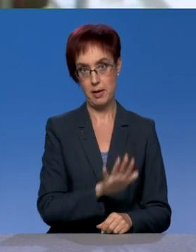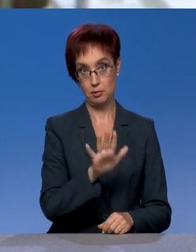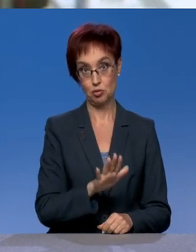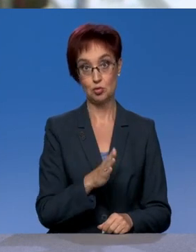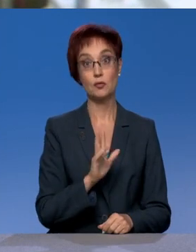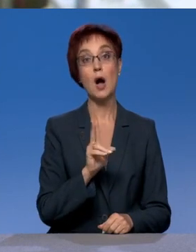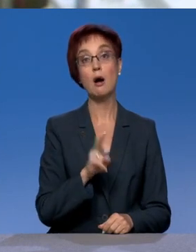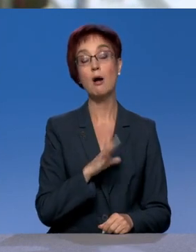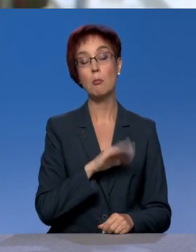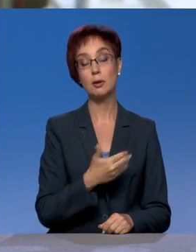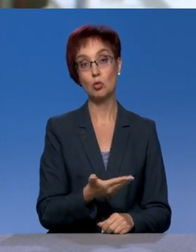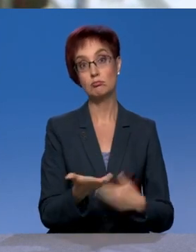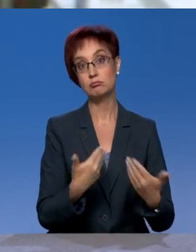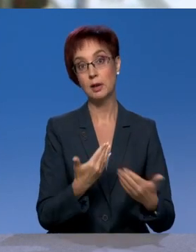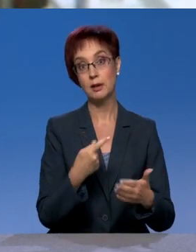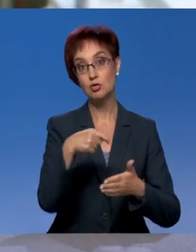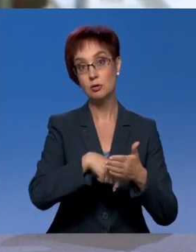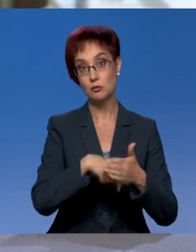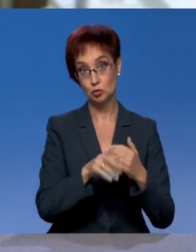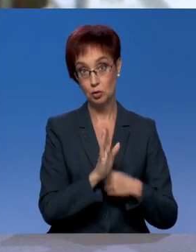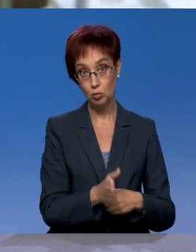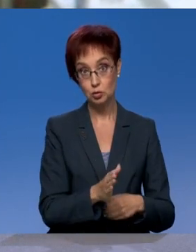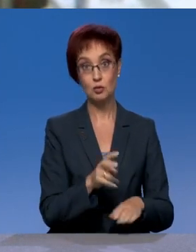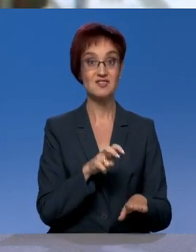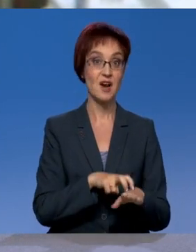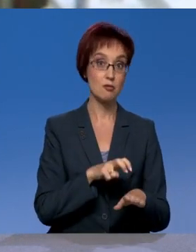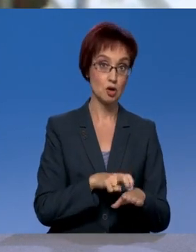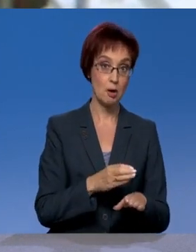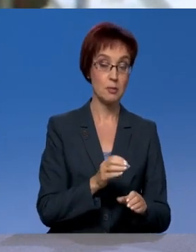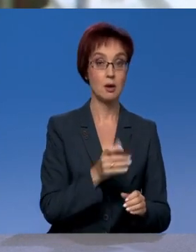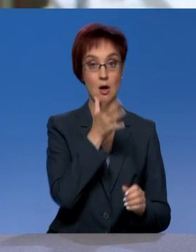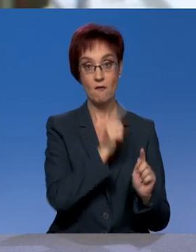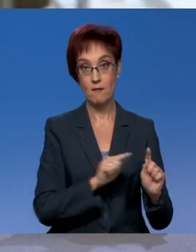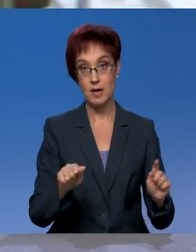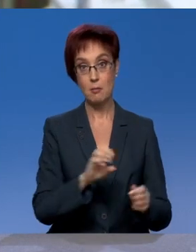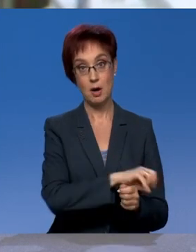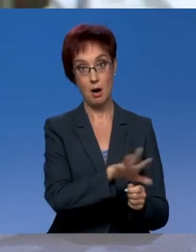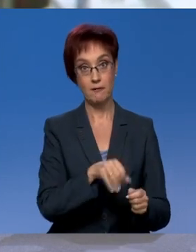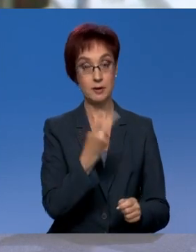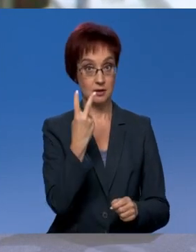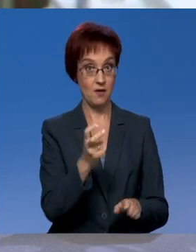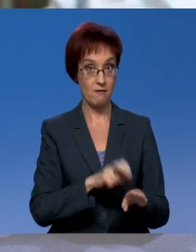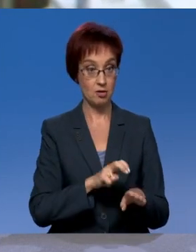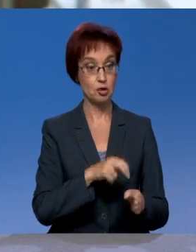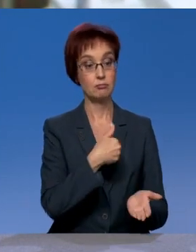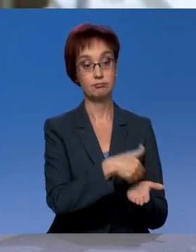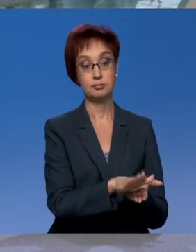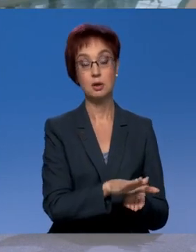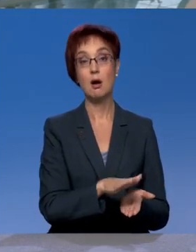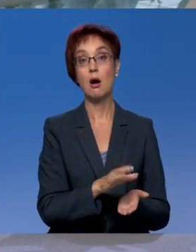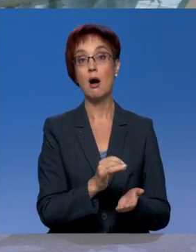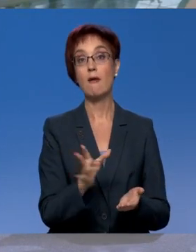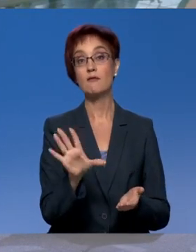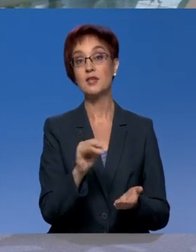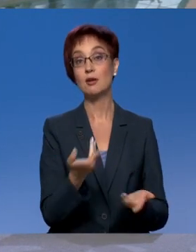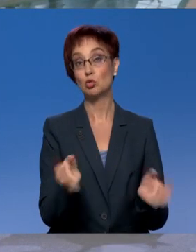врачами был пример, там, с ковидом, я помню, тоже. Там 2 врача отказались, все остальные вышли, работали. Они потом пришли к руководству, сказали, мы с этими людьми